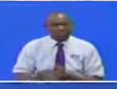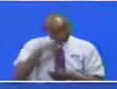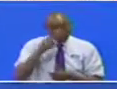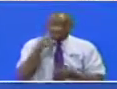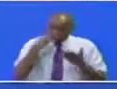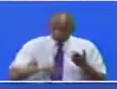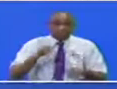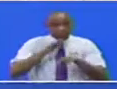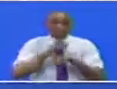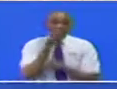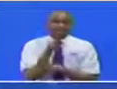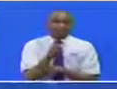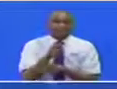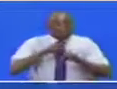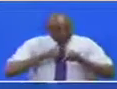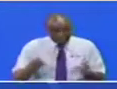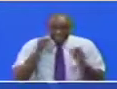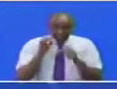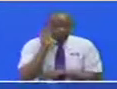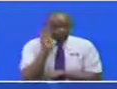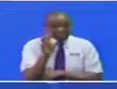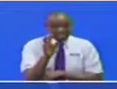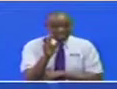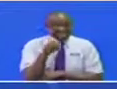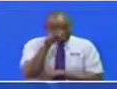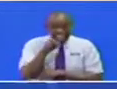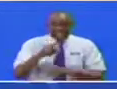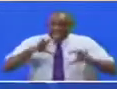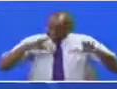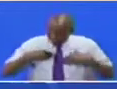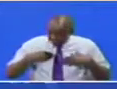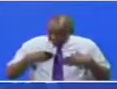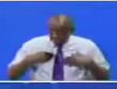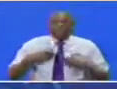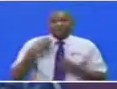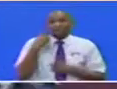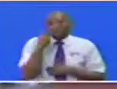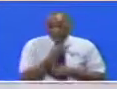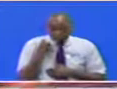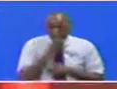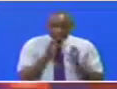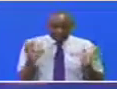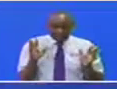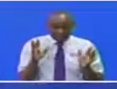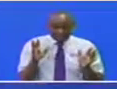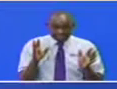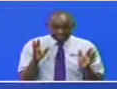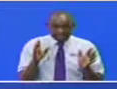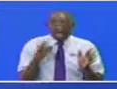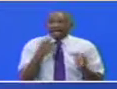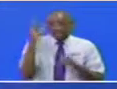Wanakubali usawa ya kijinsia, lakini ukiangalia hiyo kubali sio ile ukusema umefika mwisho yake kama